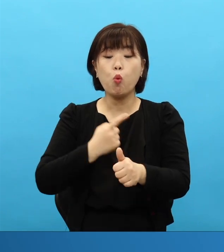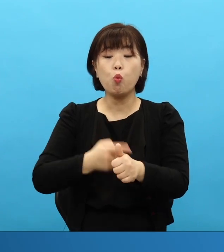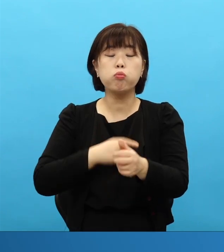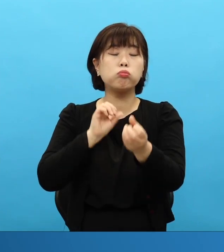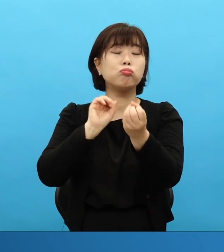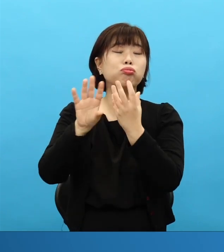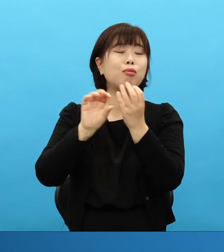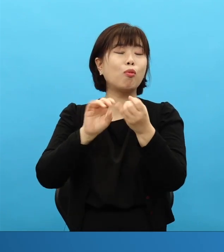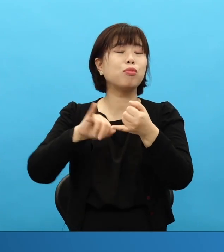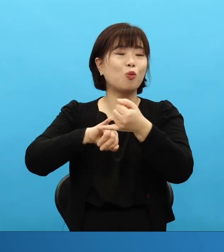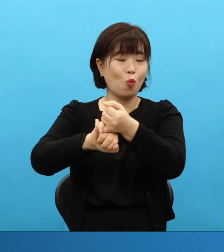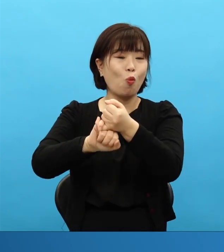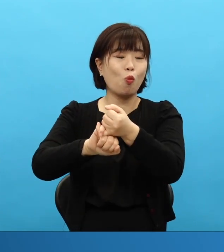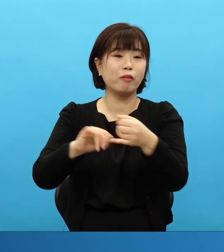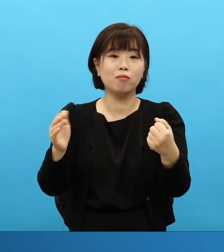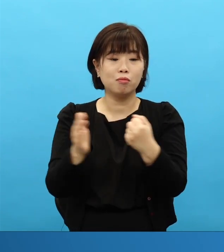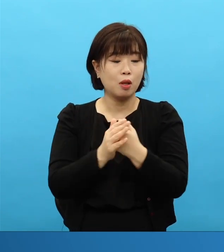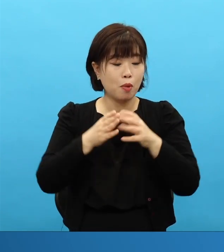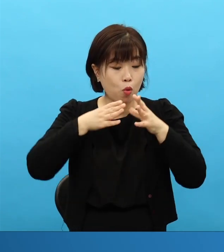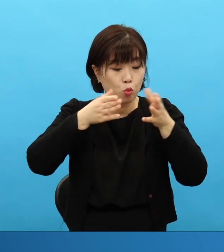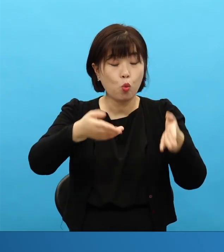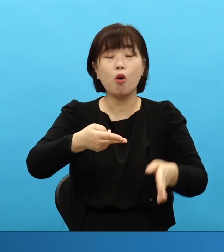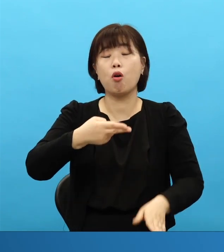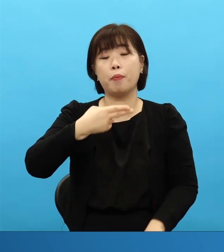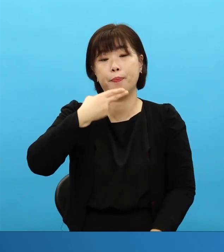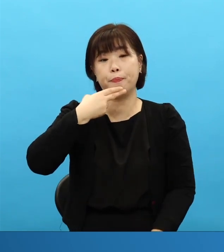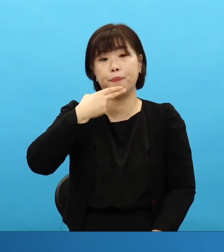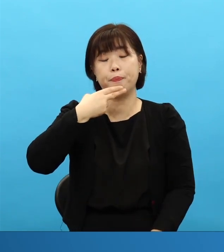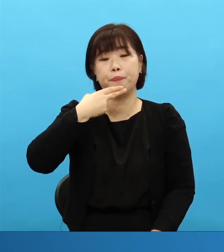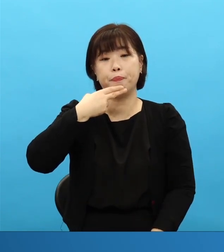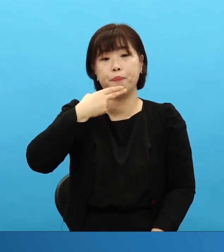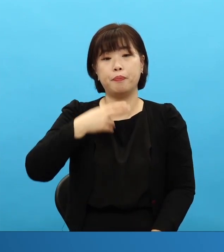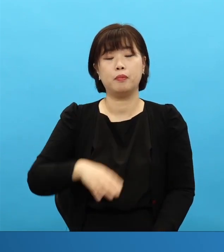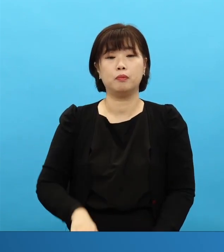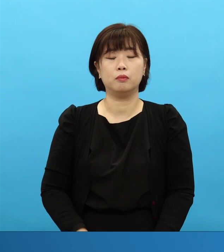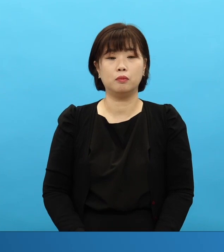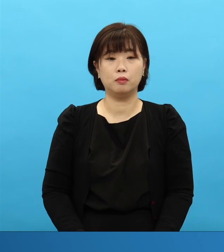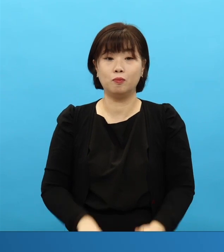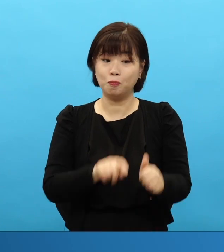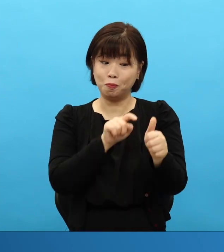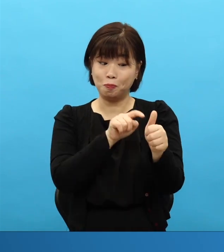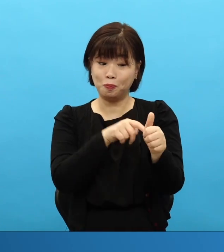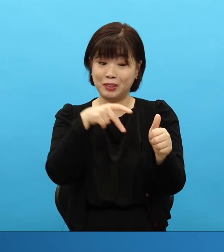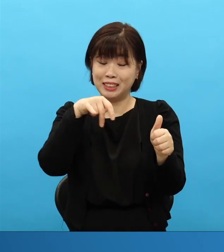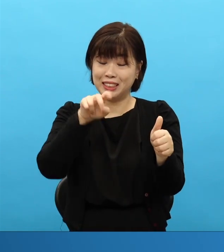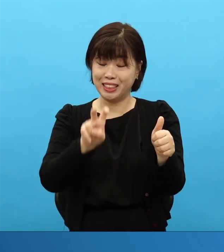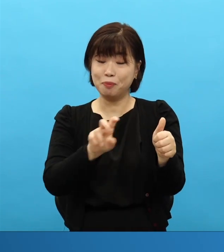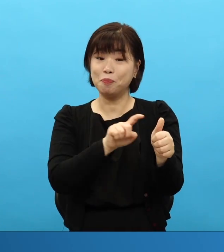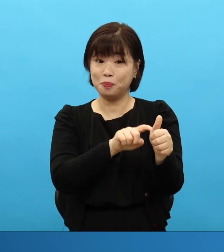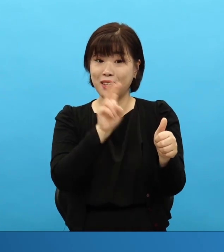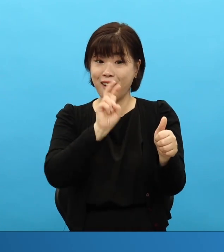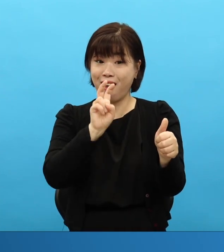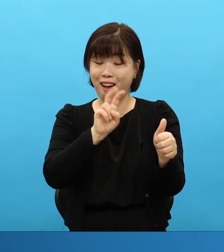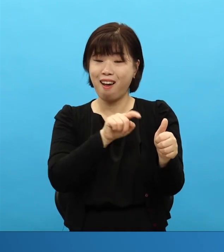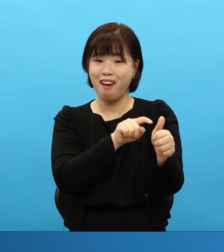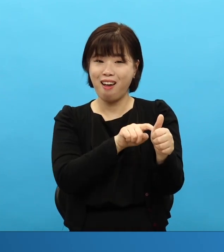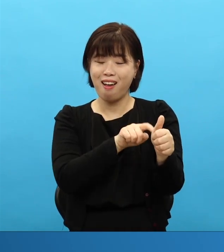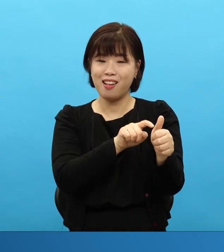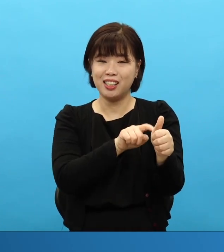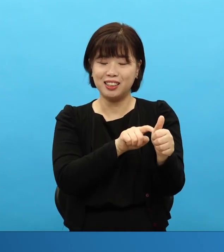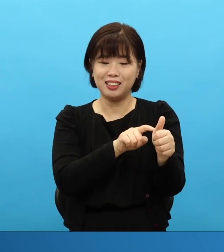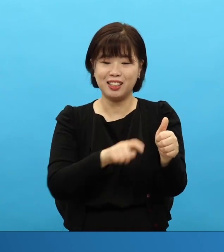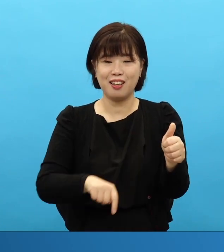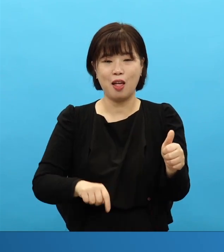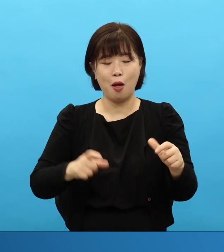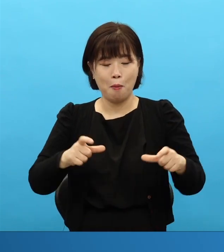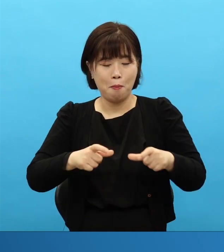안 돼요. And because the answers will come, they must not be 그래서 deceived. 우리 심윤성 장로 보고 망대가 되도록 하나님